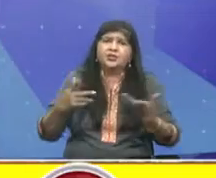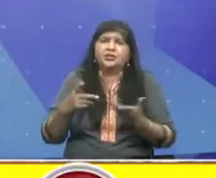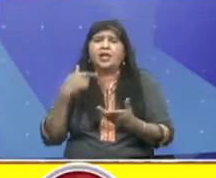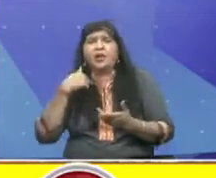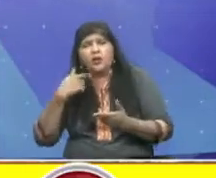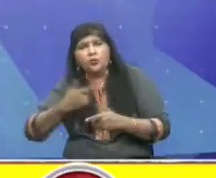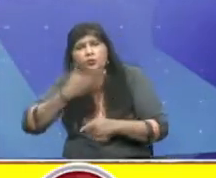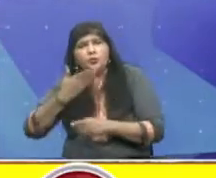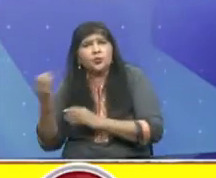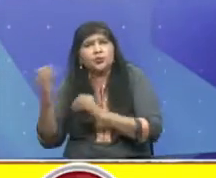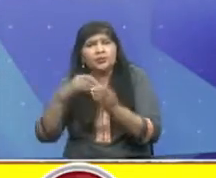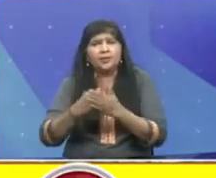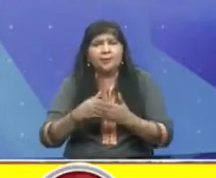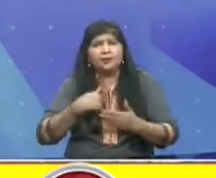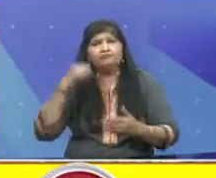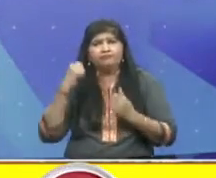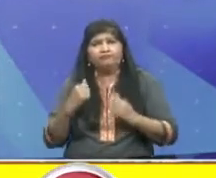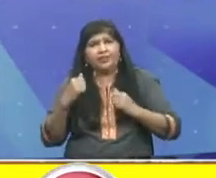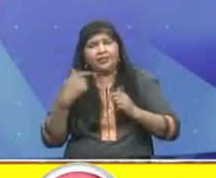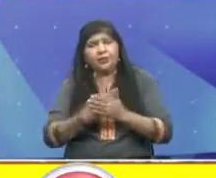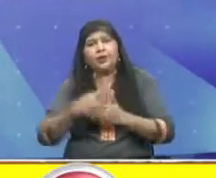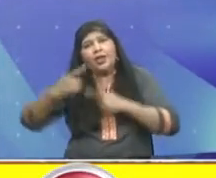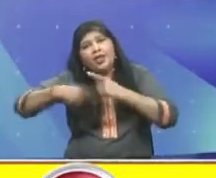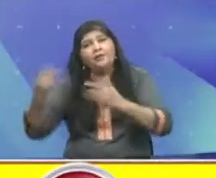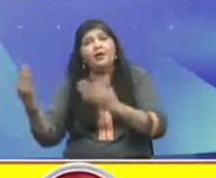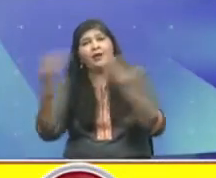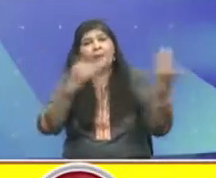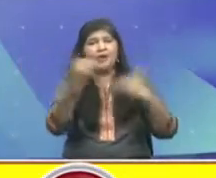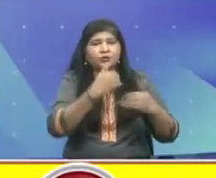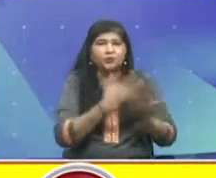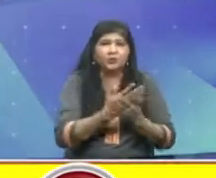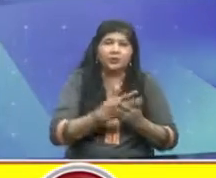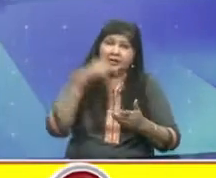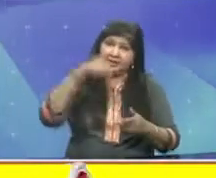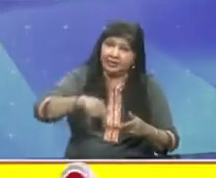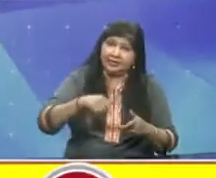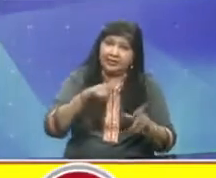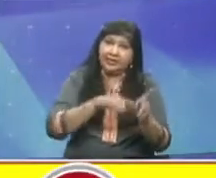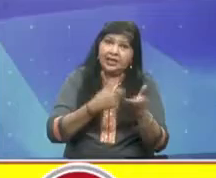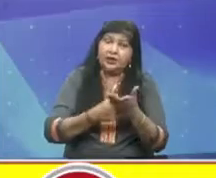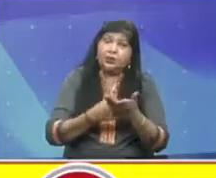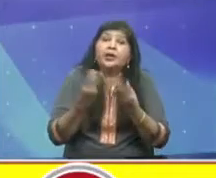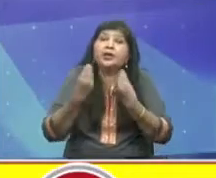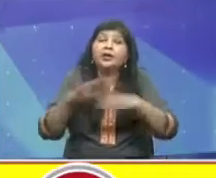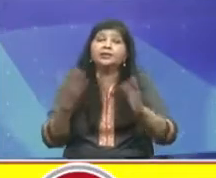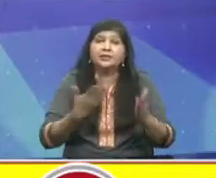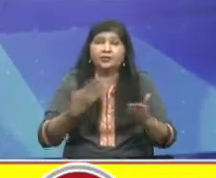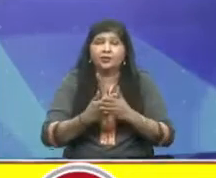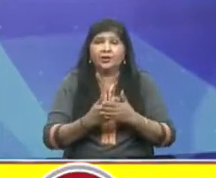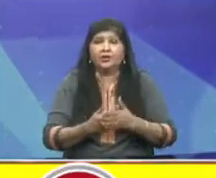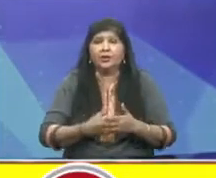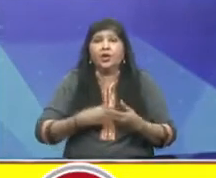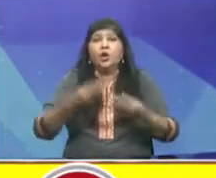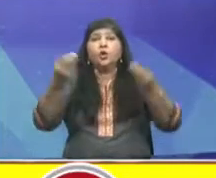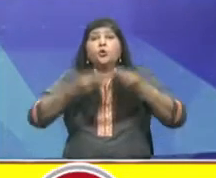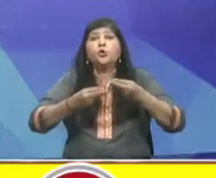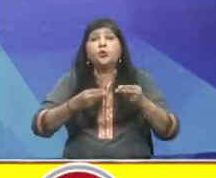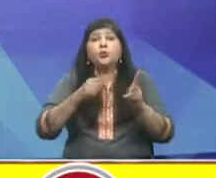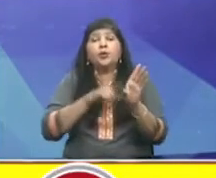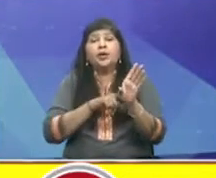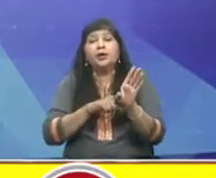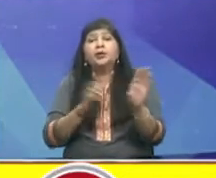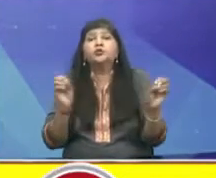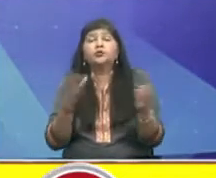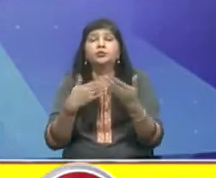की अपेक्षा करता ही रहता हूं, करता रहूंगा। आप इस साल को कैसे विदा कर रहे हैं, नए साल में क्या